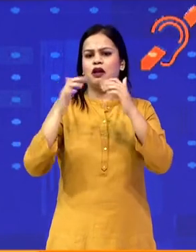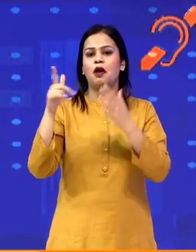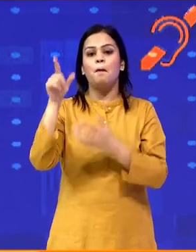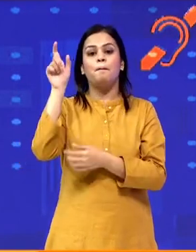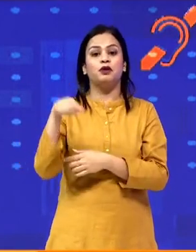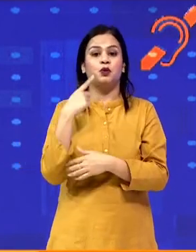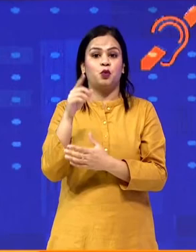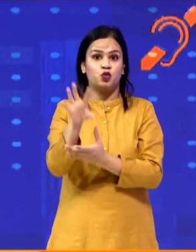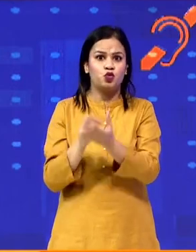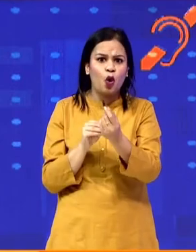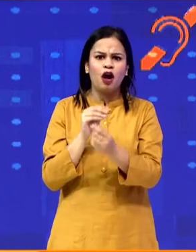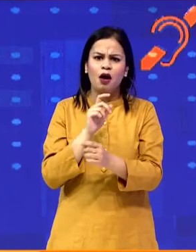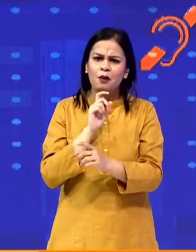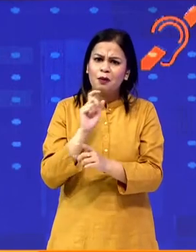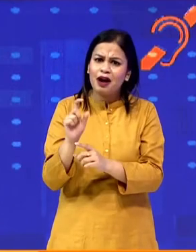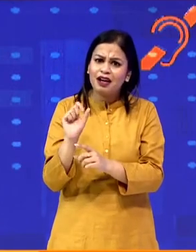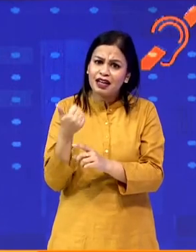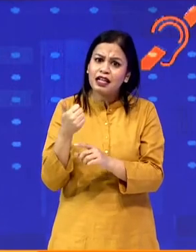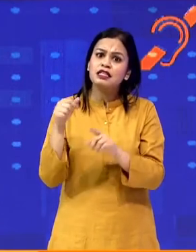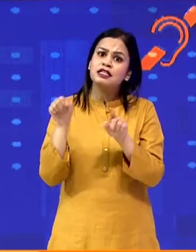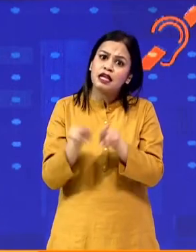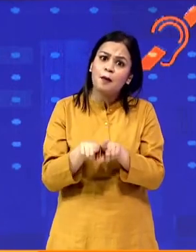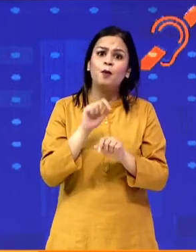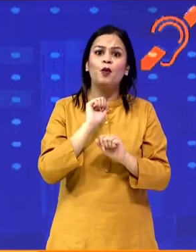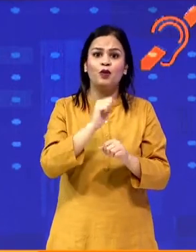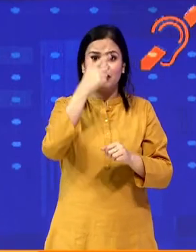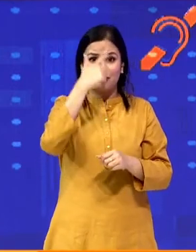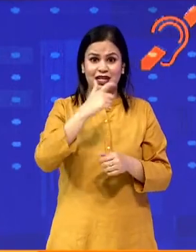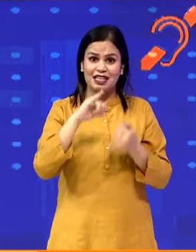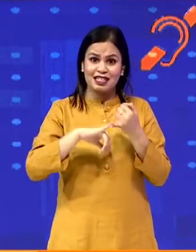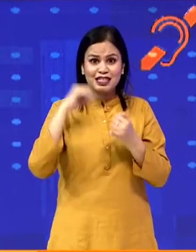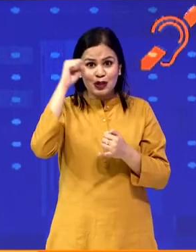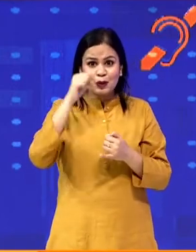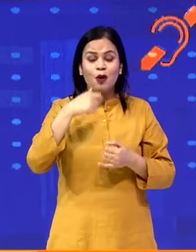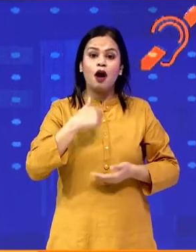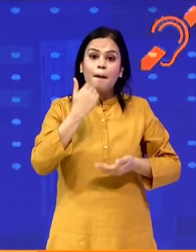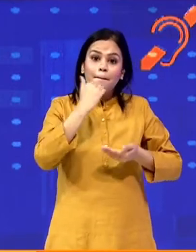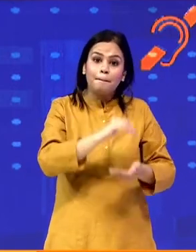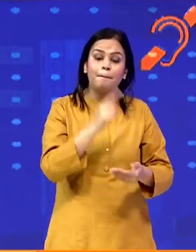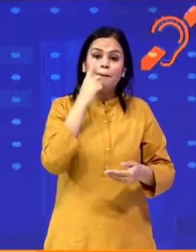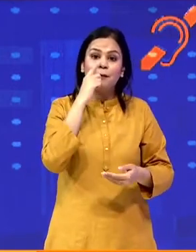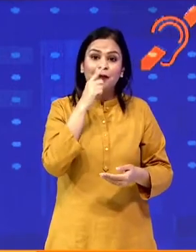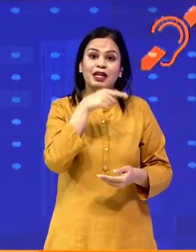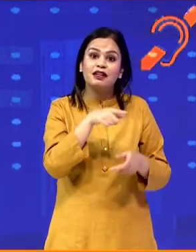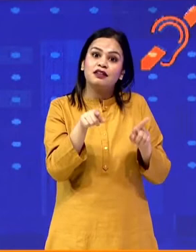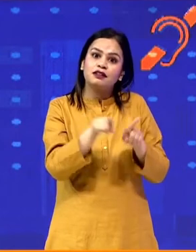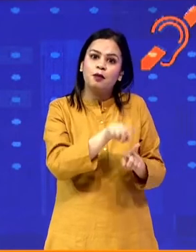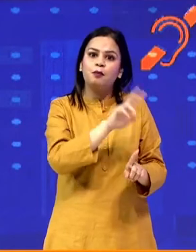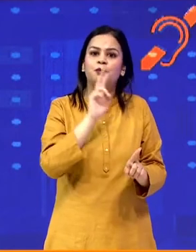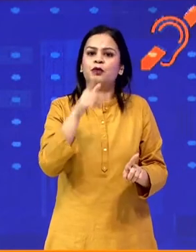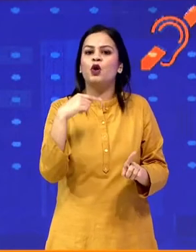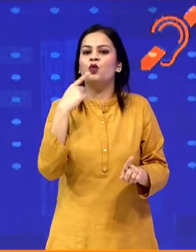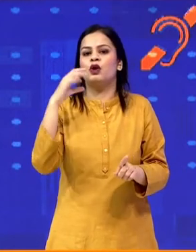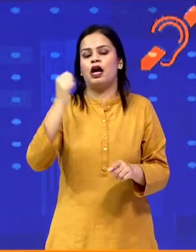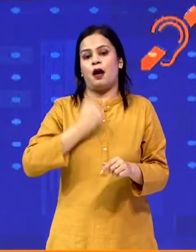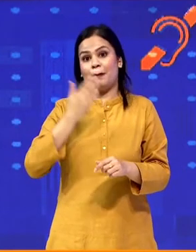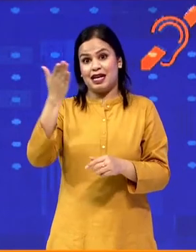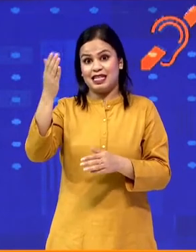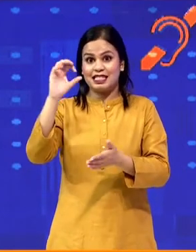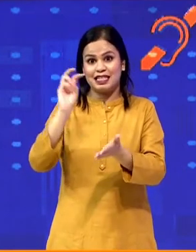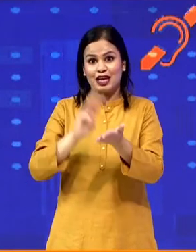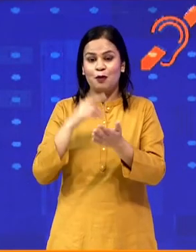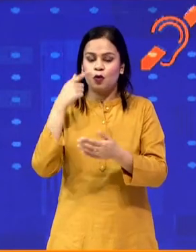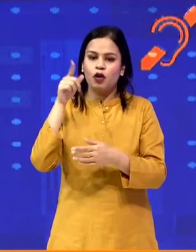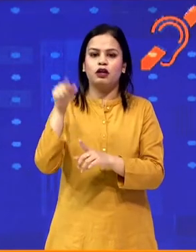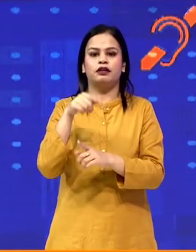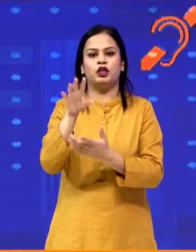इतना ही नहीं उनकी बेटी भी इलेक्शन कंपेयर कर रही है पार्टी की हमारा के मिनिस्टर चोर है तो कौन